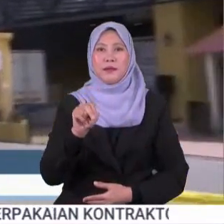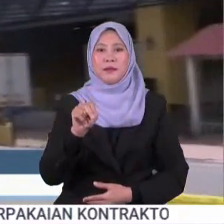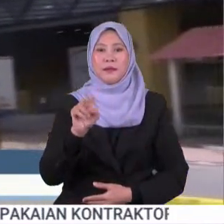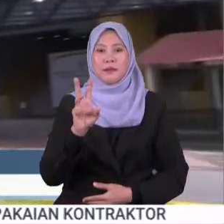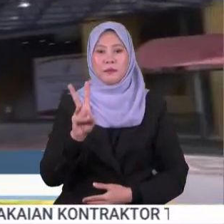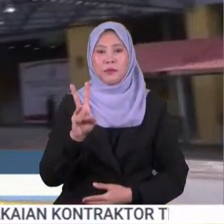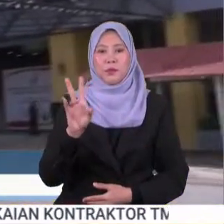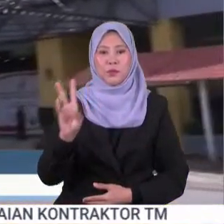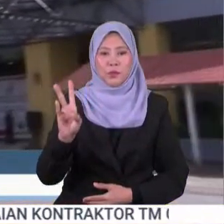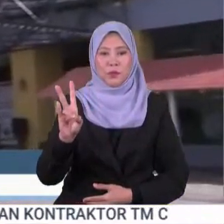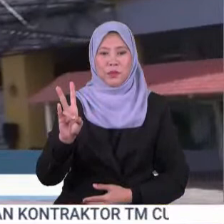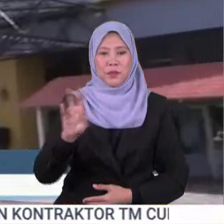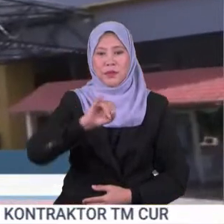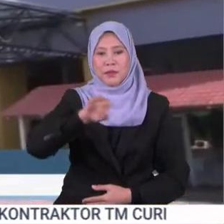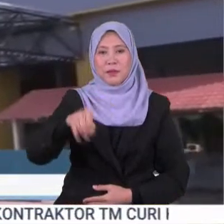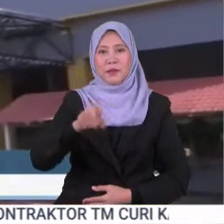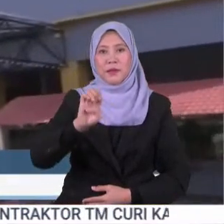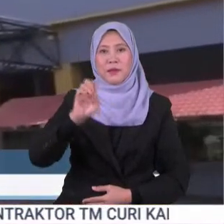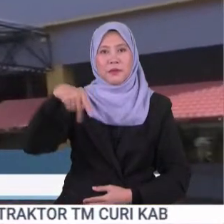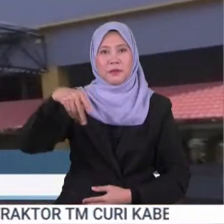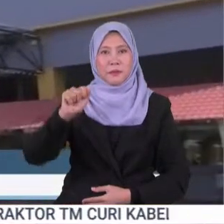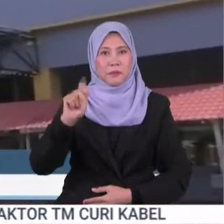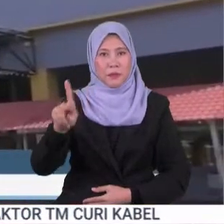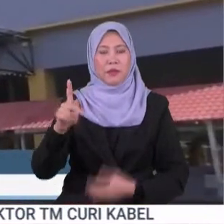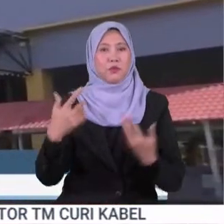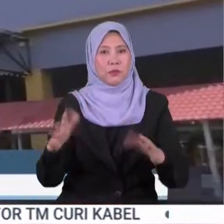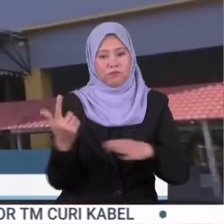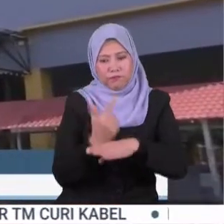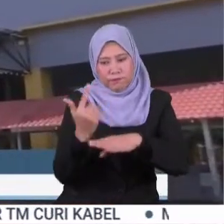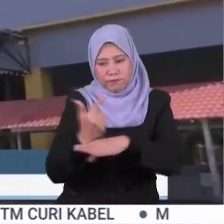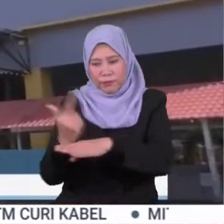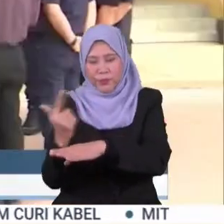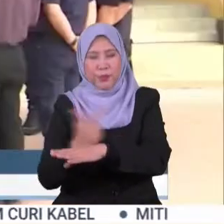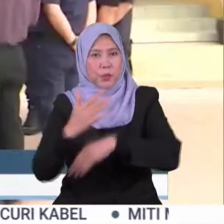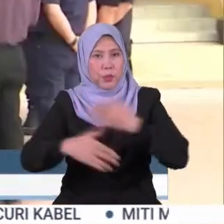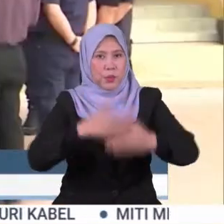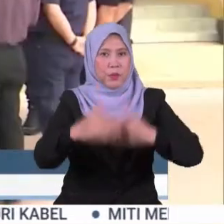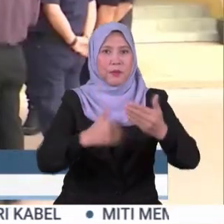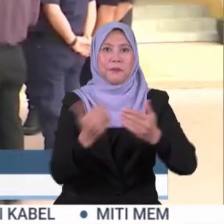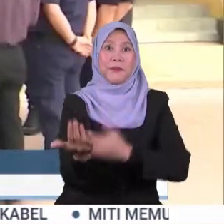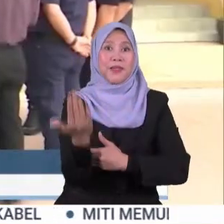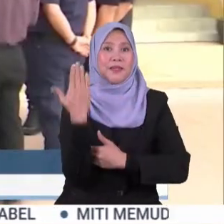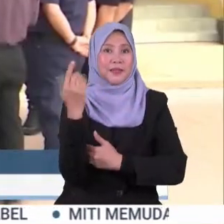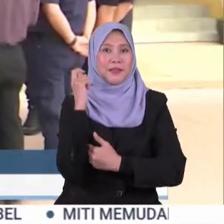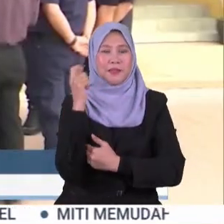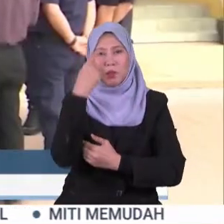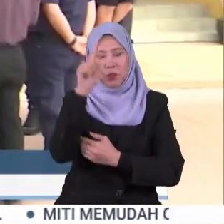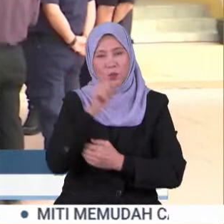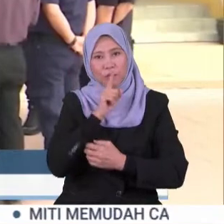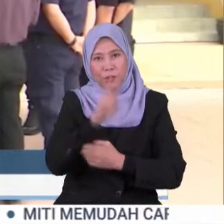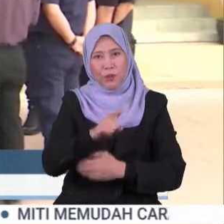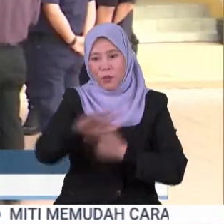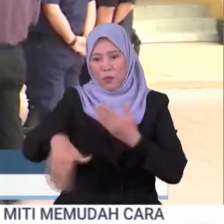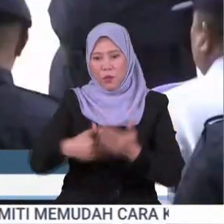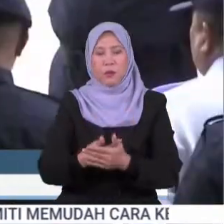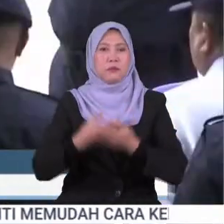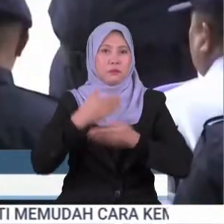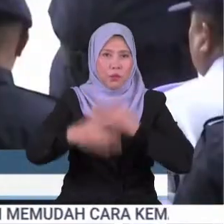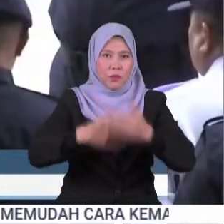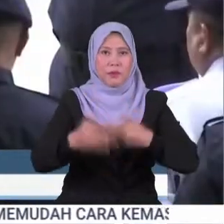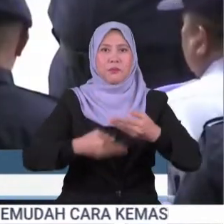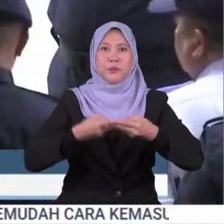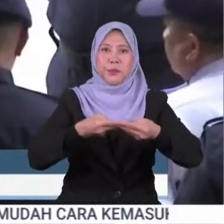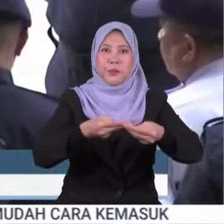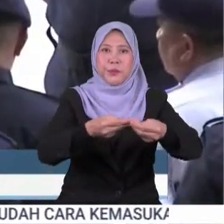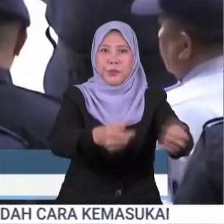N67 Jepak. Dan saya difahamkan beberapa simulasi sudah pun dilaksanakan pada pagi tadi bagi memastikan kelancaran proses